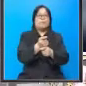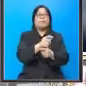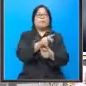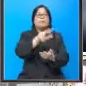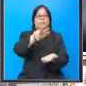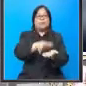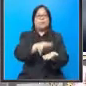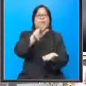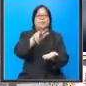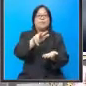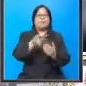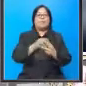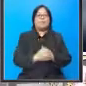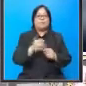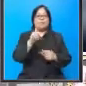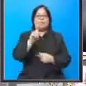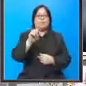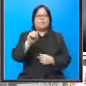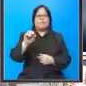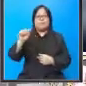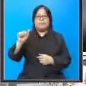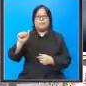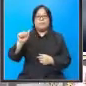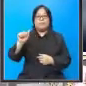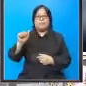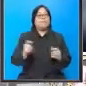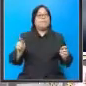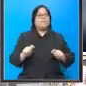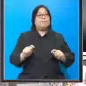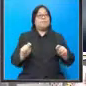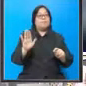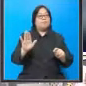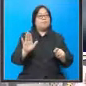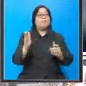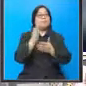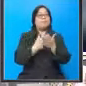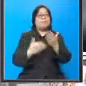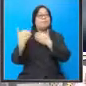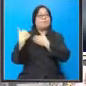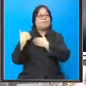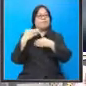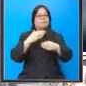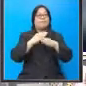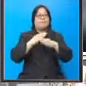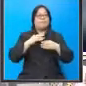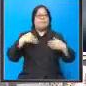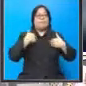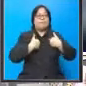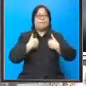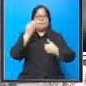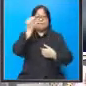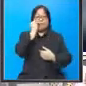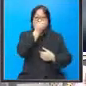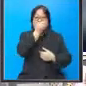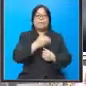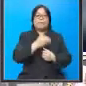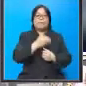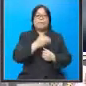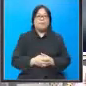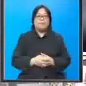to sahkan oleh dos yang bertindak sebagai PH berkuasa penuh dengan tanaman